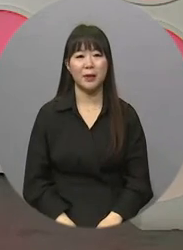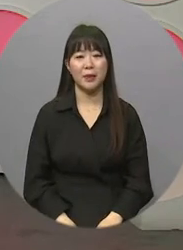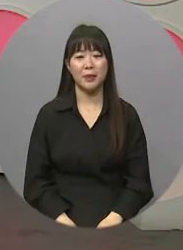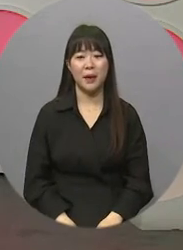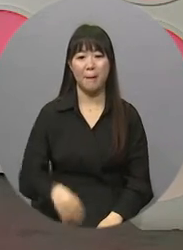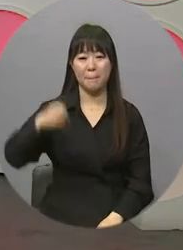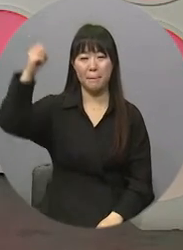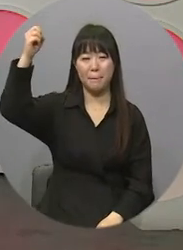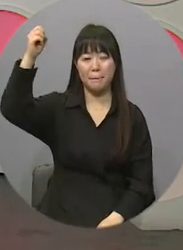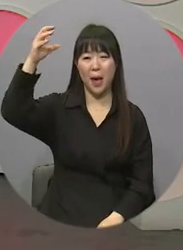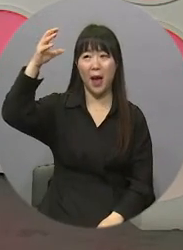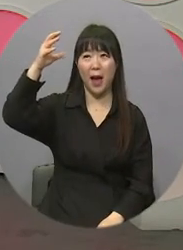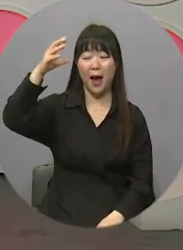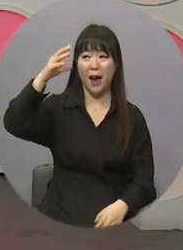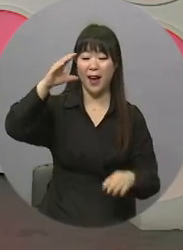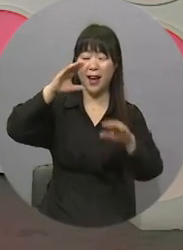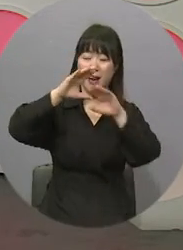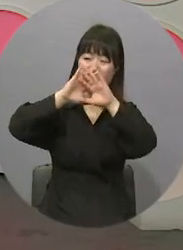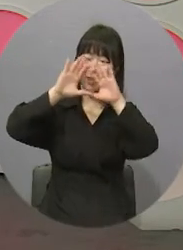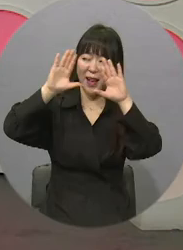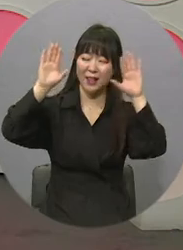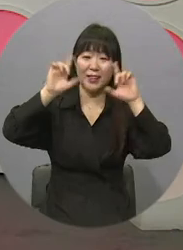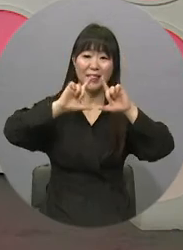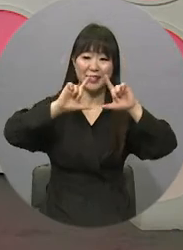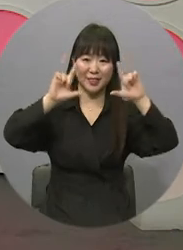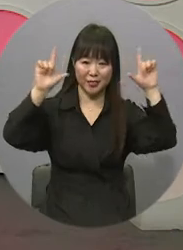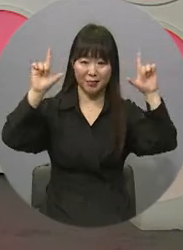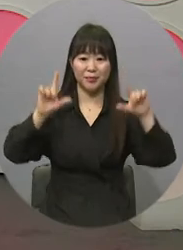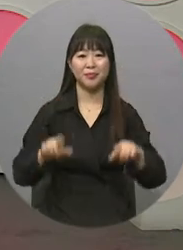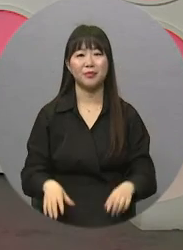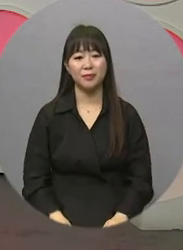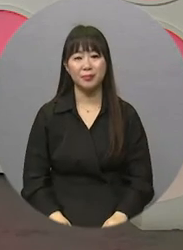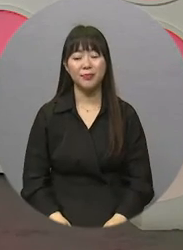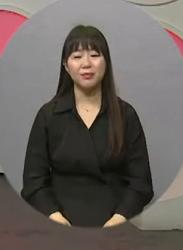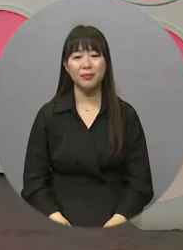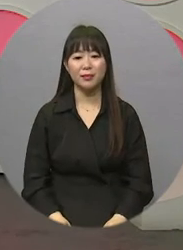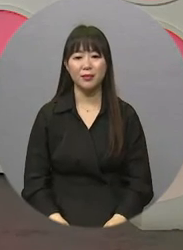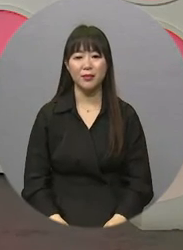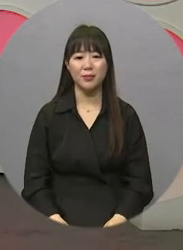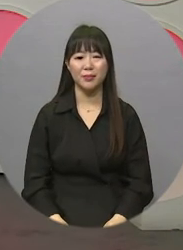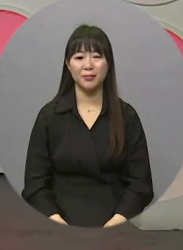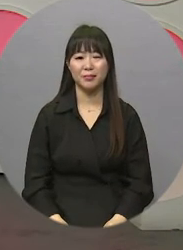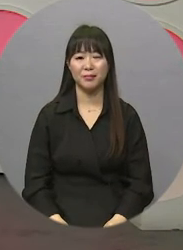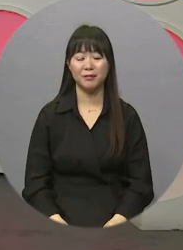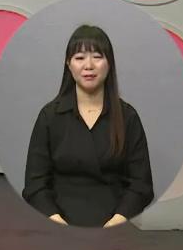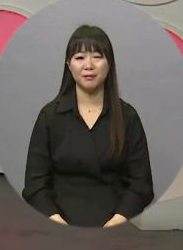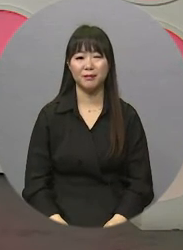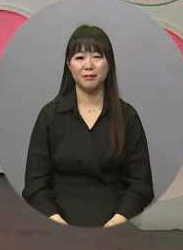볕들날. 네. 쨍하고 뱃들날? 쨍하고 햇들날이 아니라 네. 볕들날입니다.